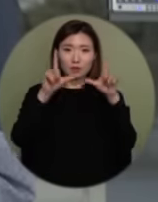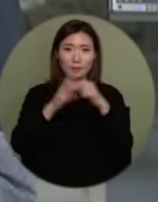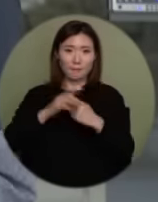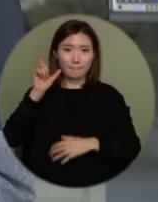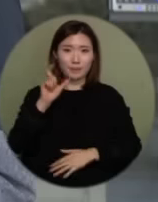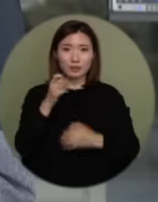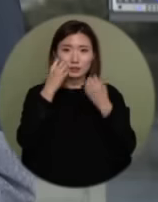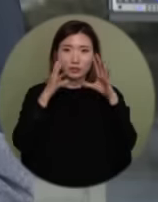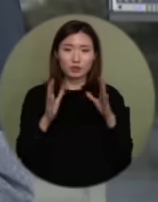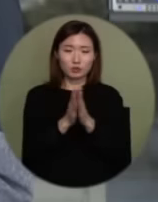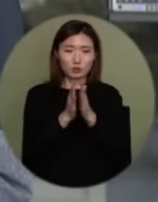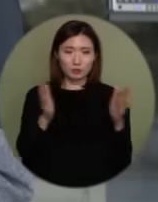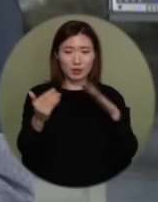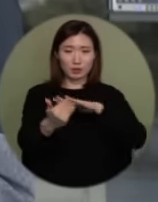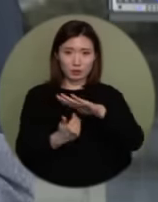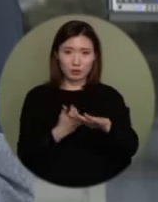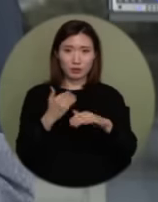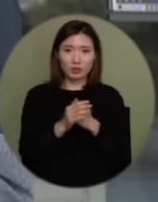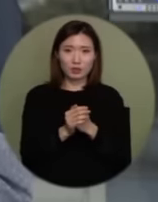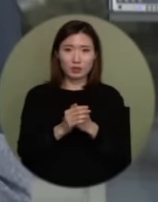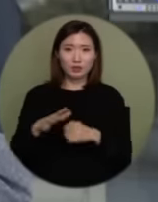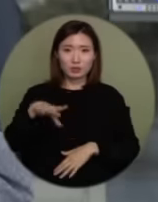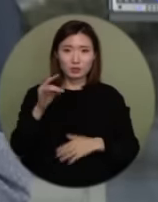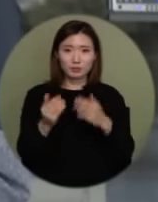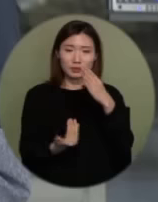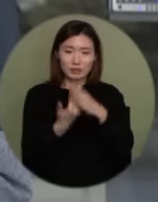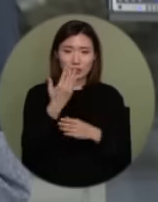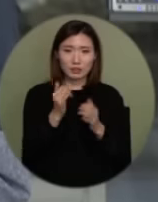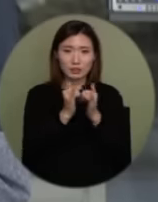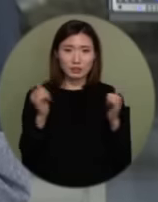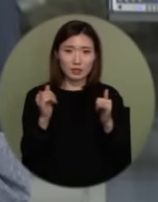힘찬 새 출발을 하기도 전에 연초 불거진 인사